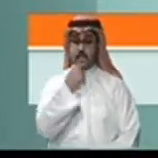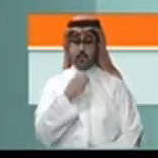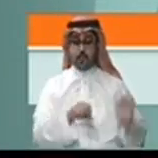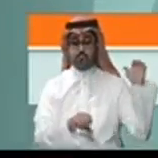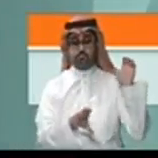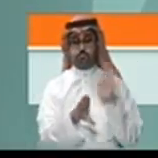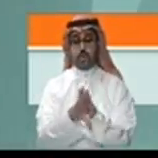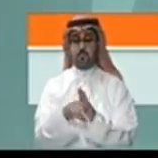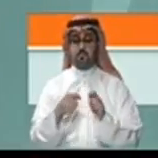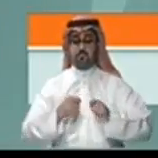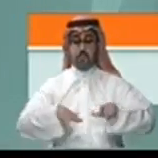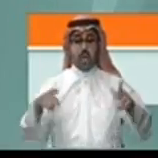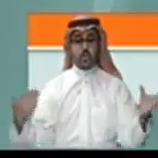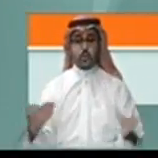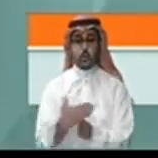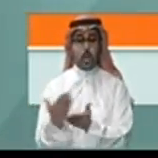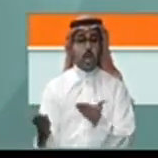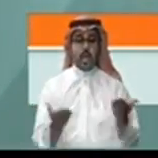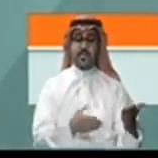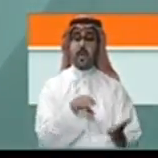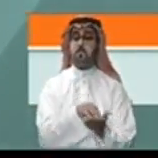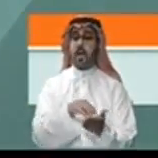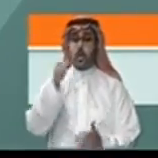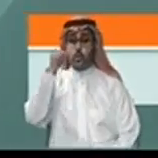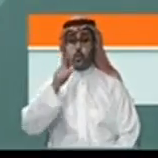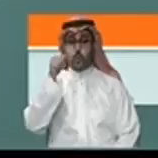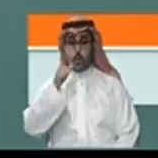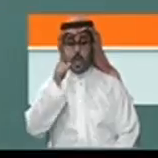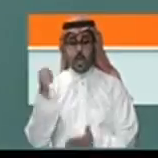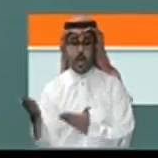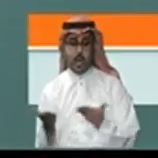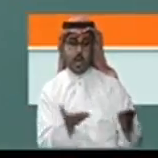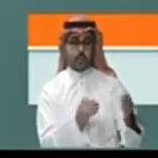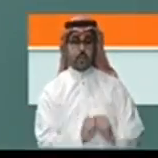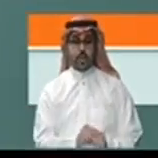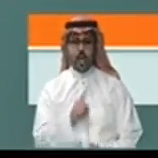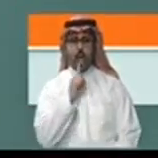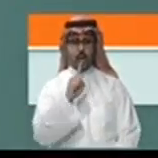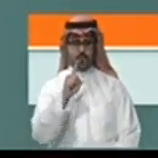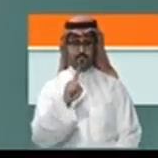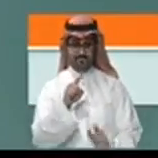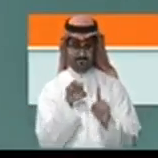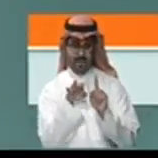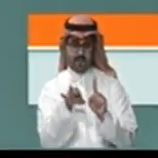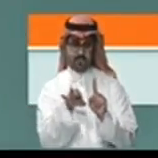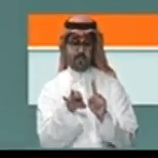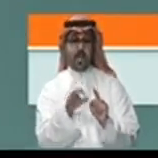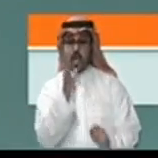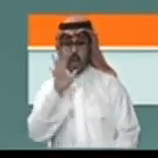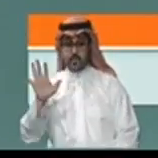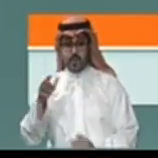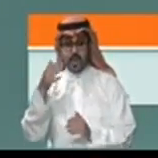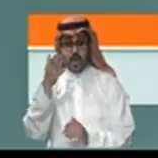والزيارة الشيخ الدكتور عبد اللطيف آل الشيخ، موضحا أن المشمولين بالتوجيه الكريم يمثلون